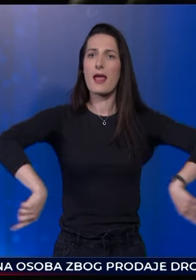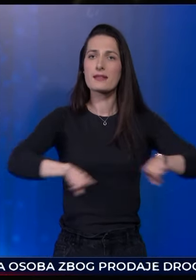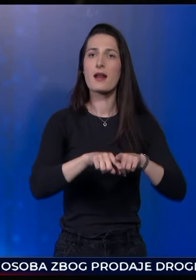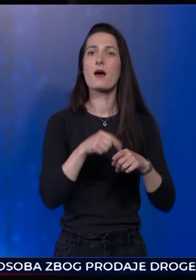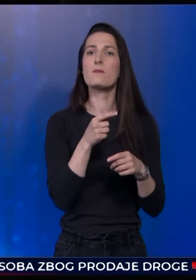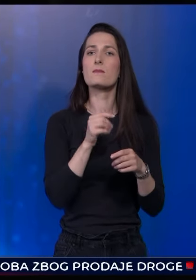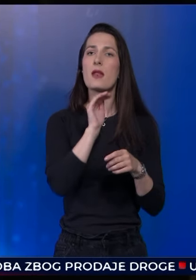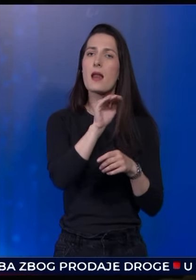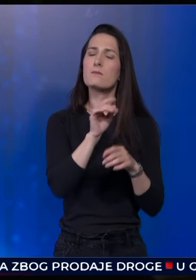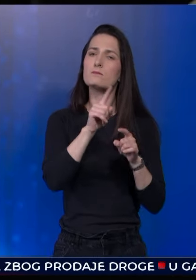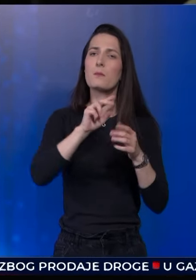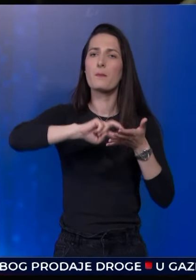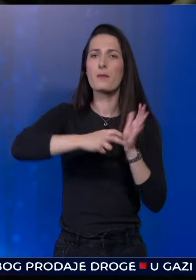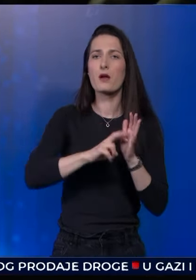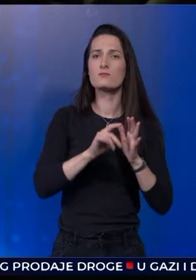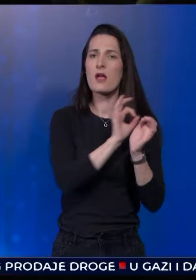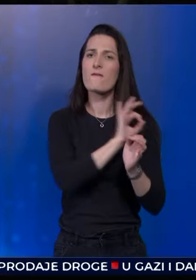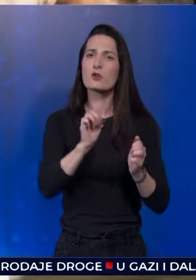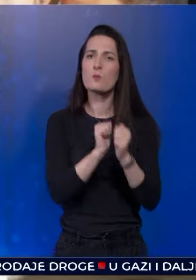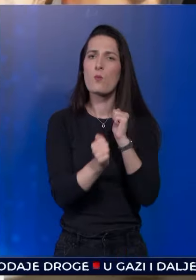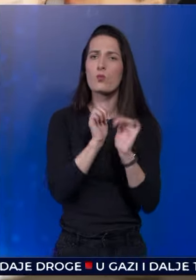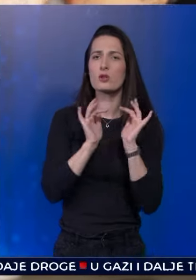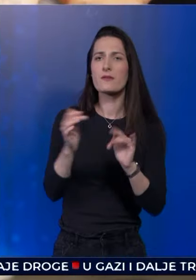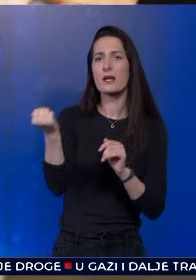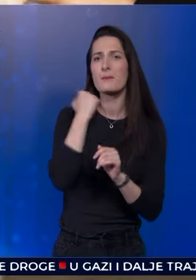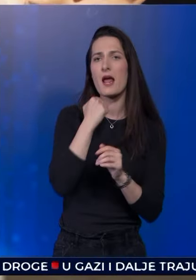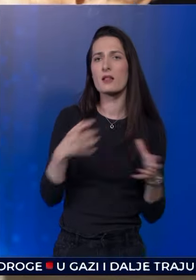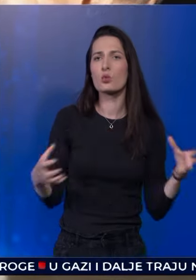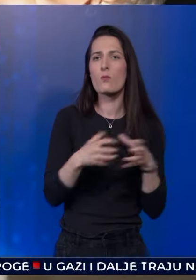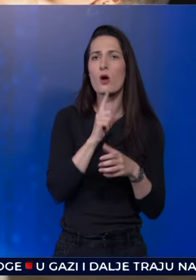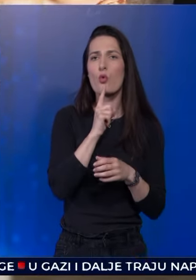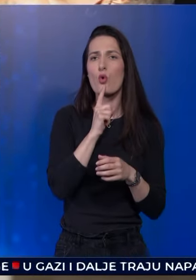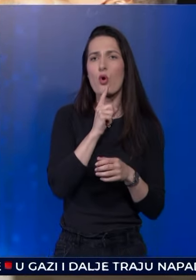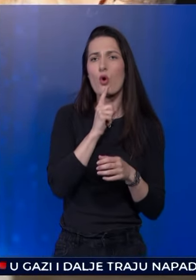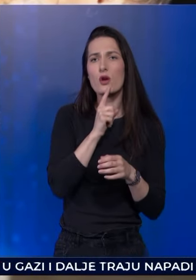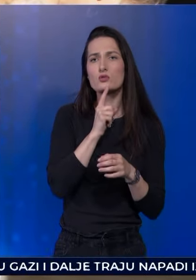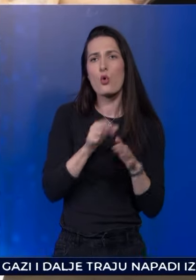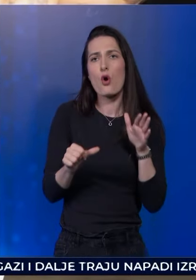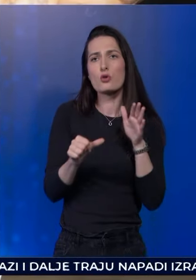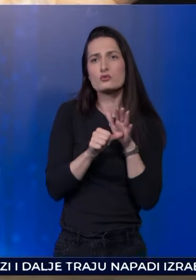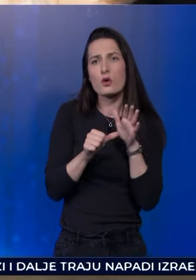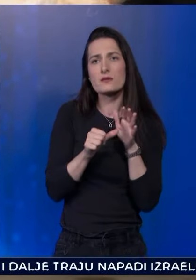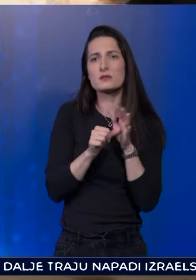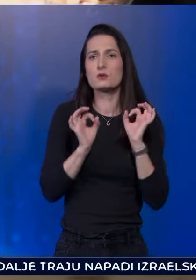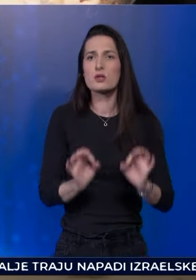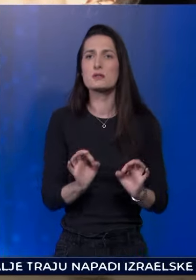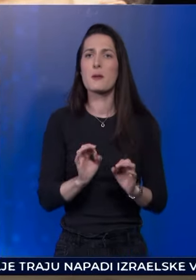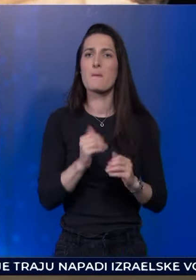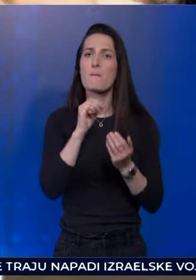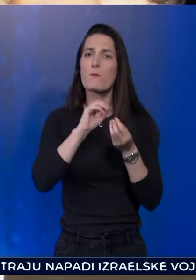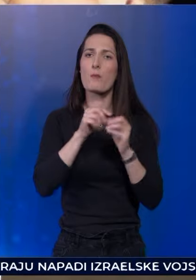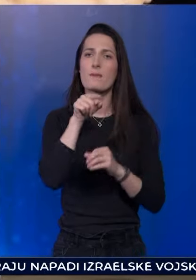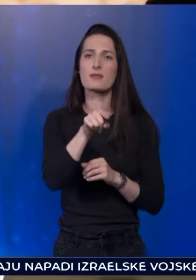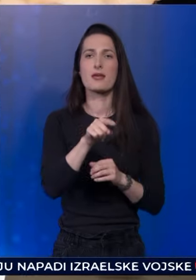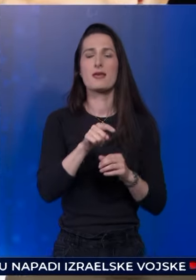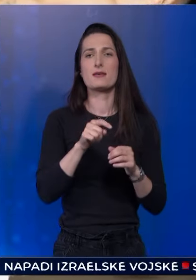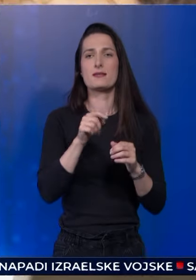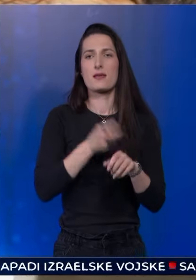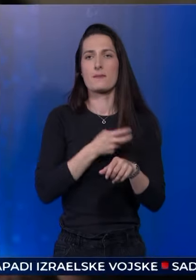hektara namijenjen je za efikasniju borbu protiv kriminalnih grupa koje su osnovni sigurnosni problem te